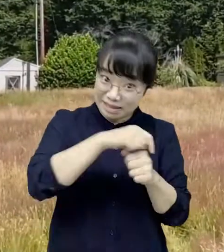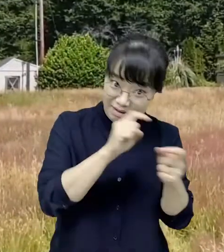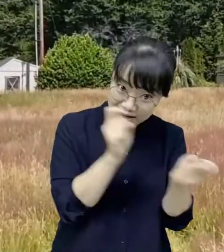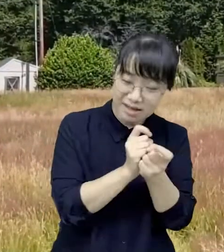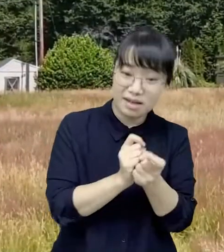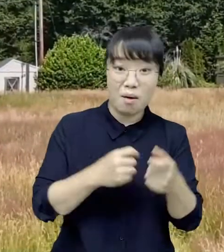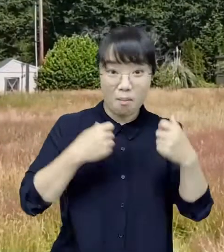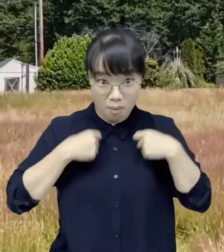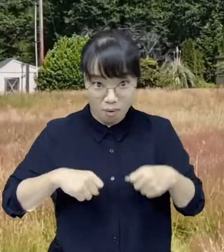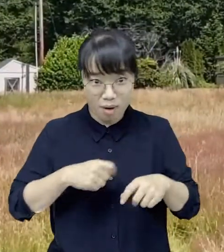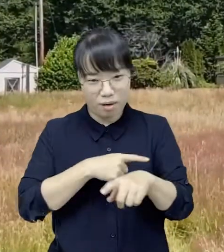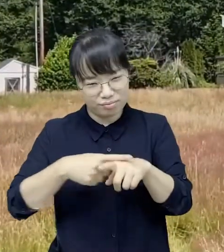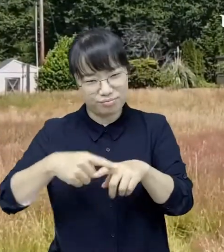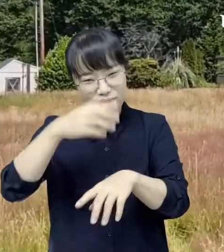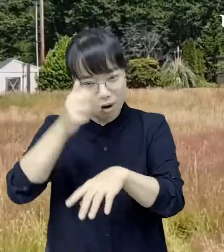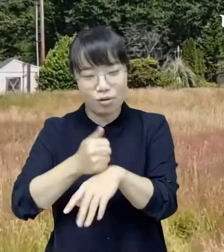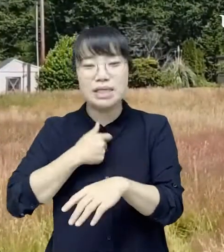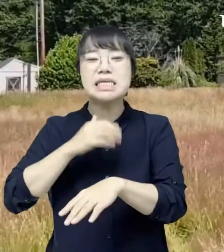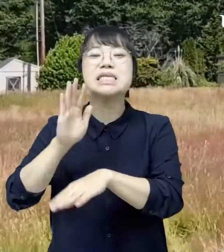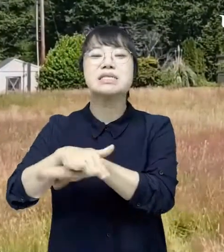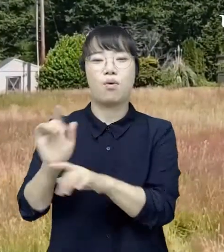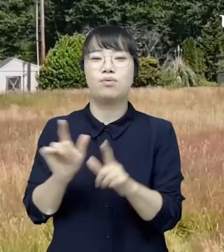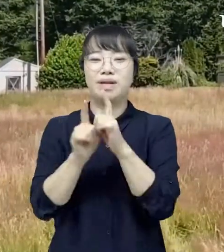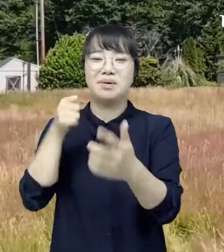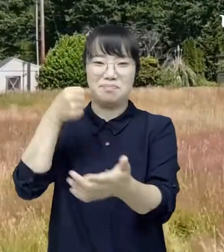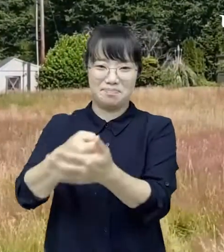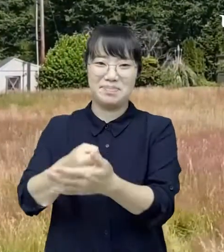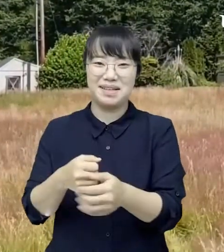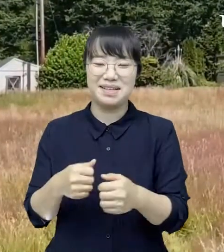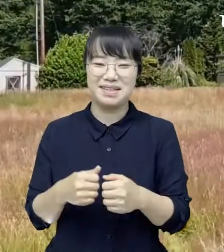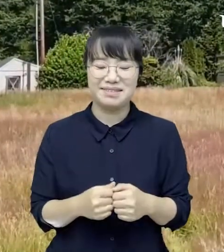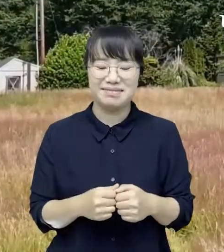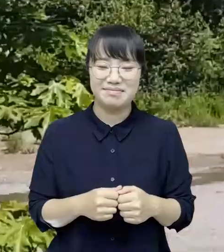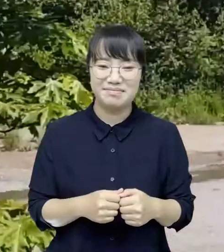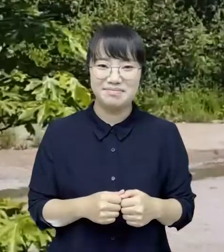이런저런 우연과 포기 끝에서 나는 시골 생활을 시작했고